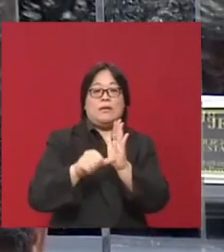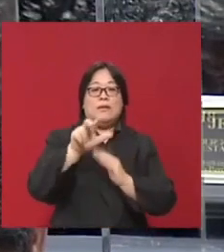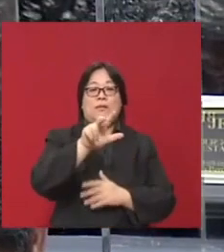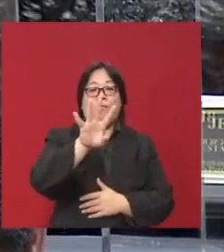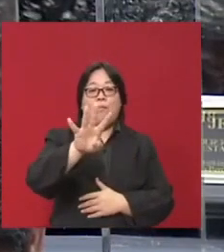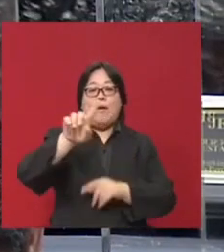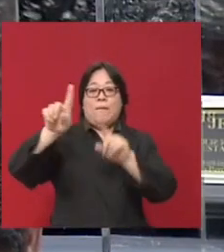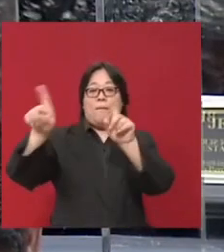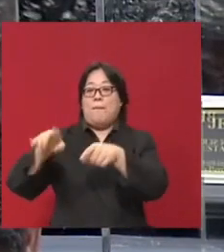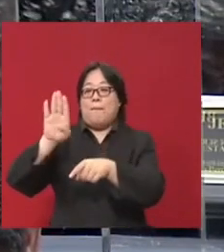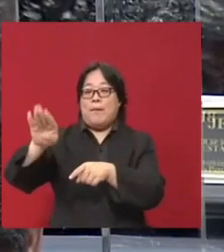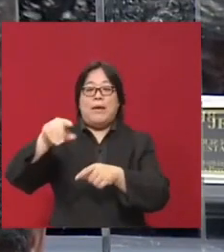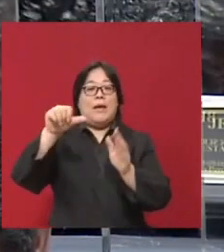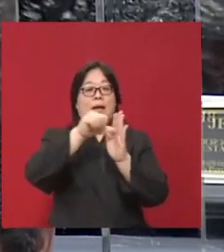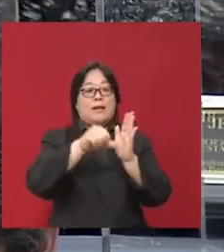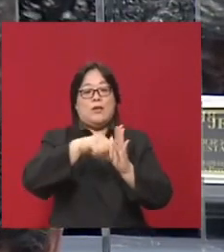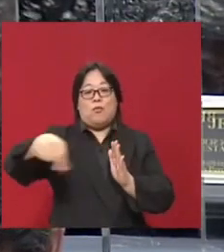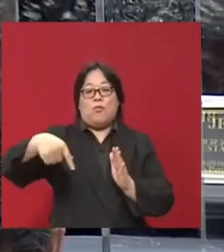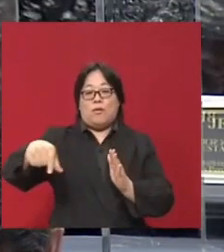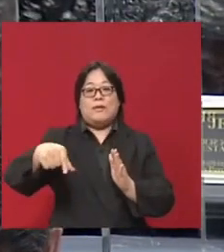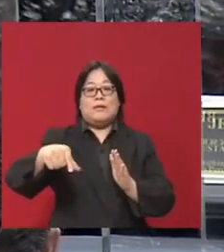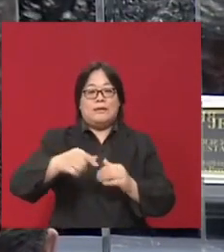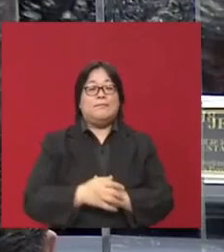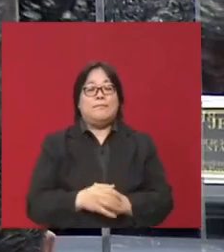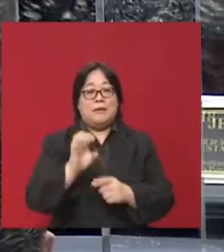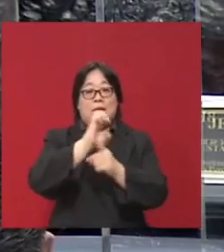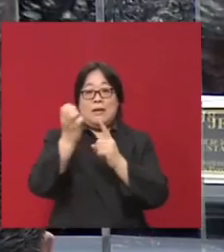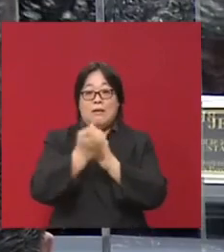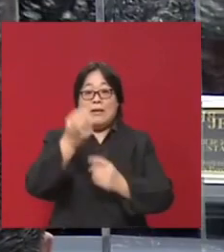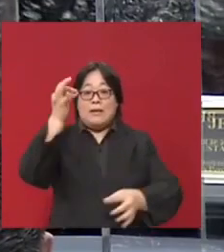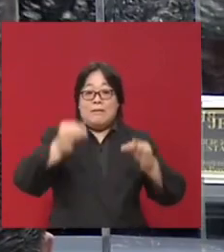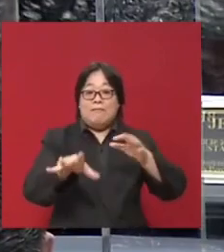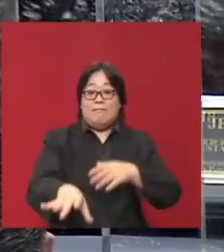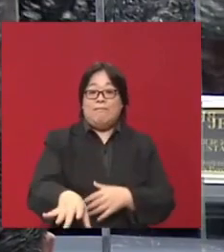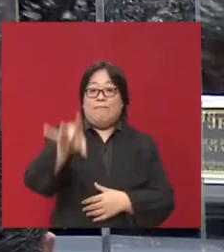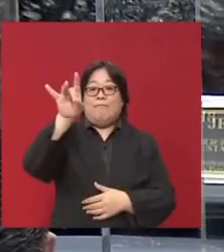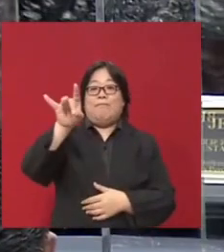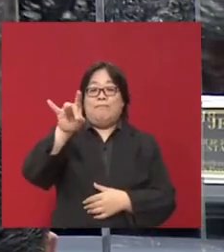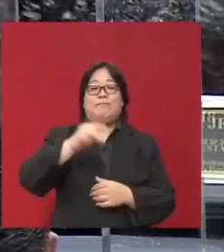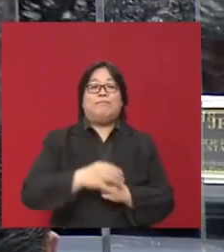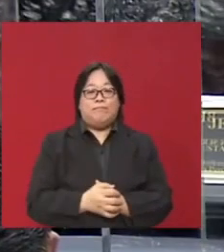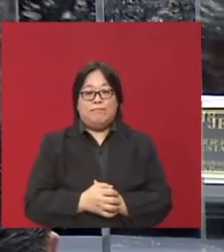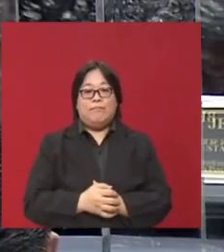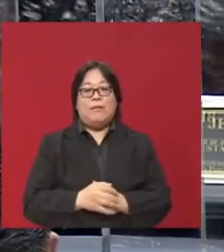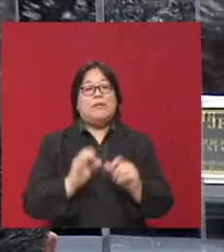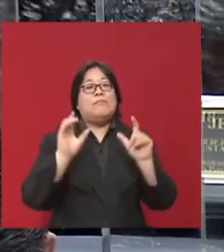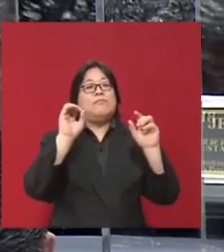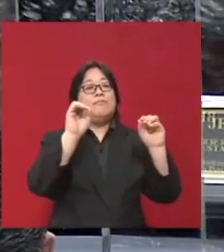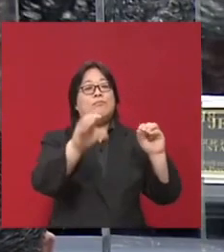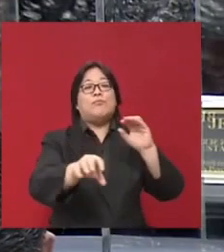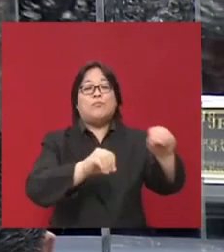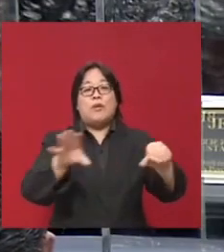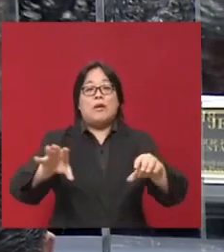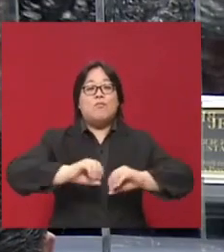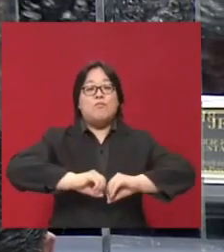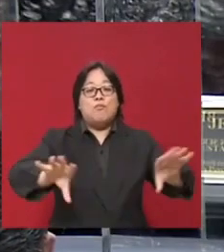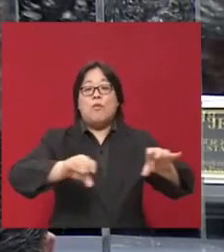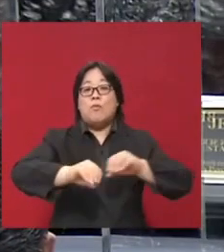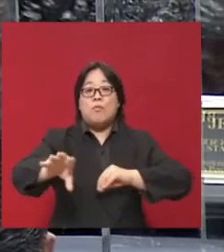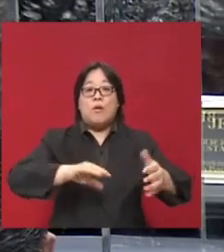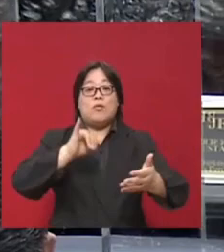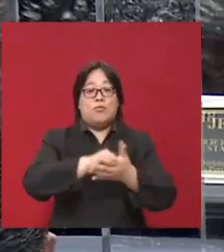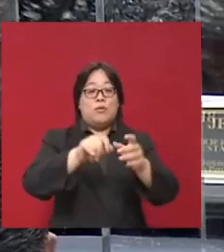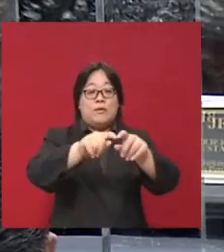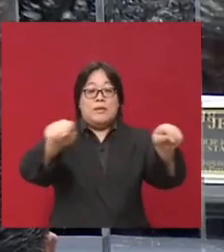34B akta quality alam skill 94 Jika seorang dapati telah menempatkan atau meletakkan akan melepaskan